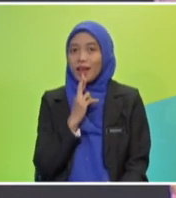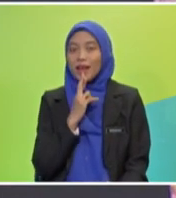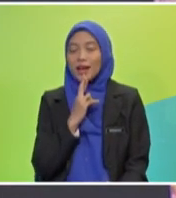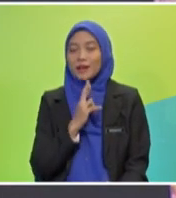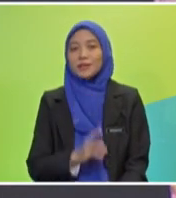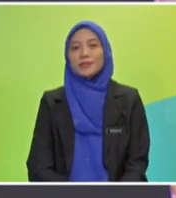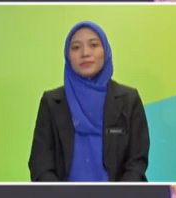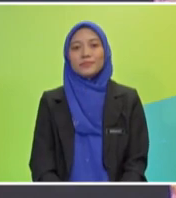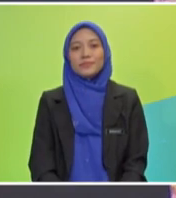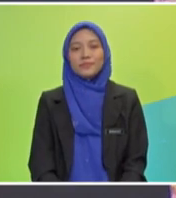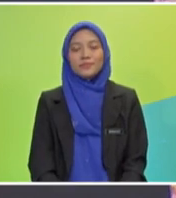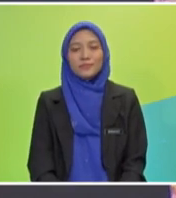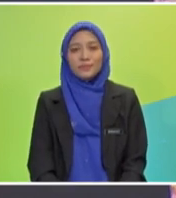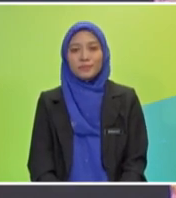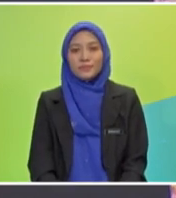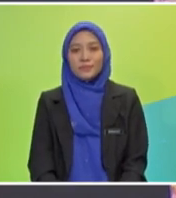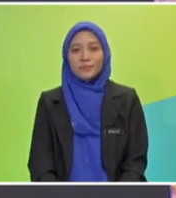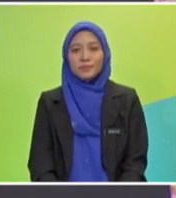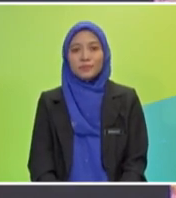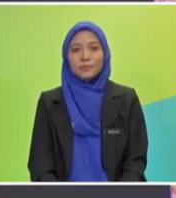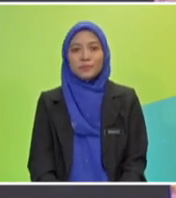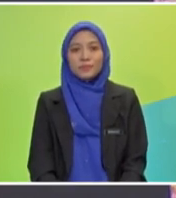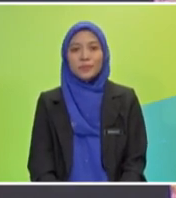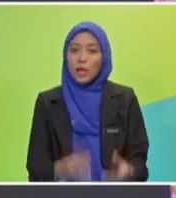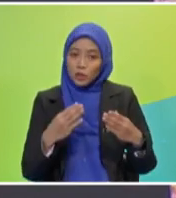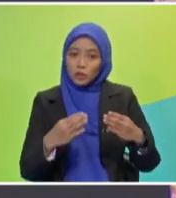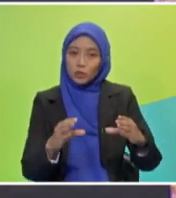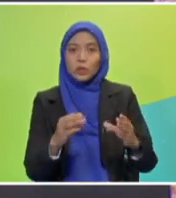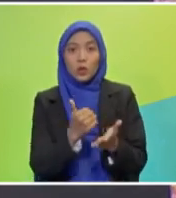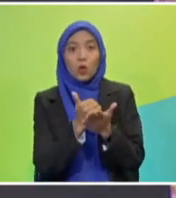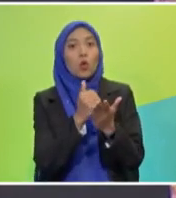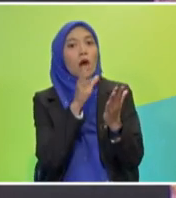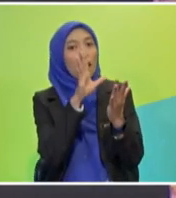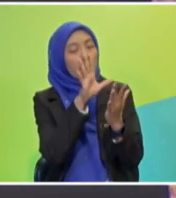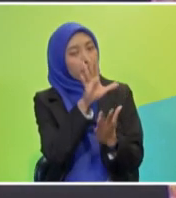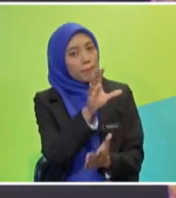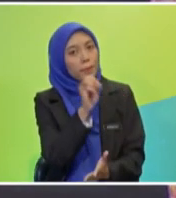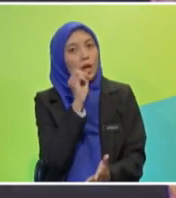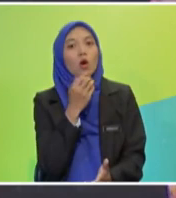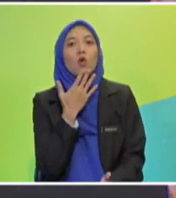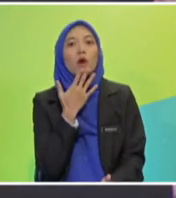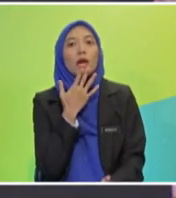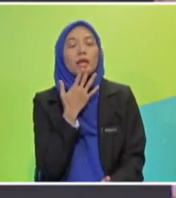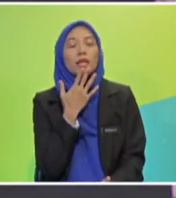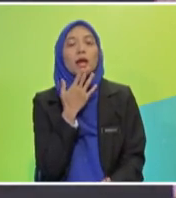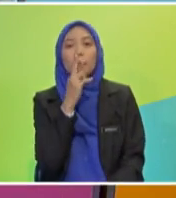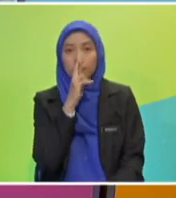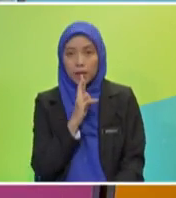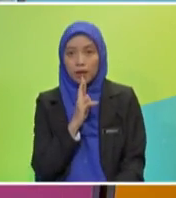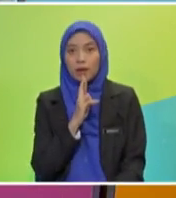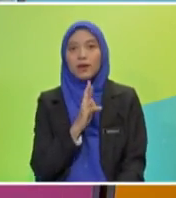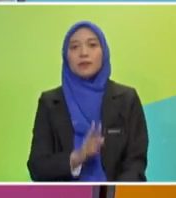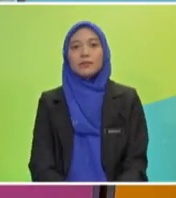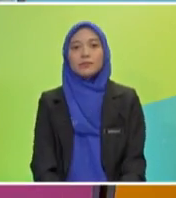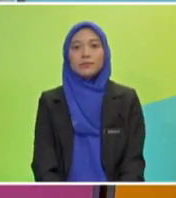Ya, berani. Baiklah Mira. Cuba Mira ambilkan buku berwarna merah dan berikan kepada cikgu. Baiklah cikgu. Ini